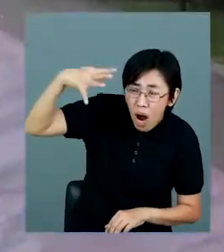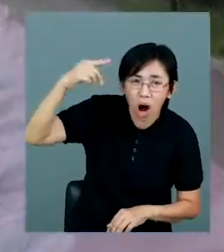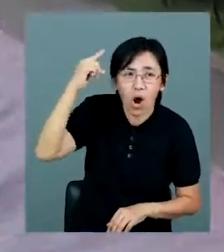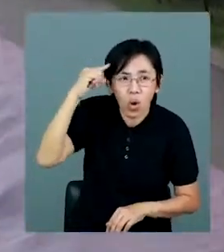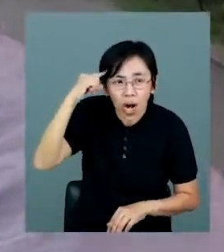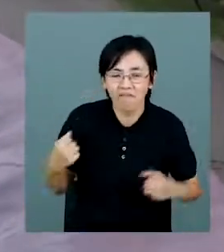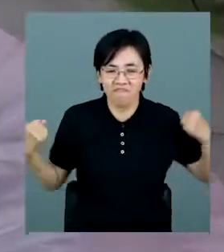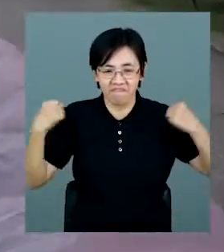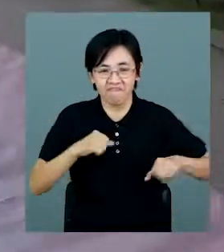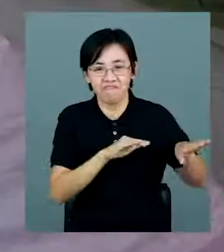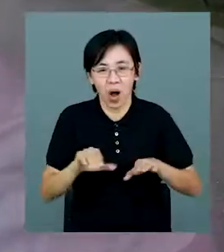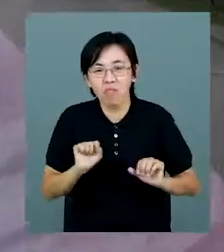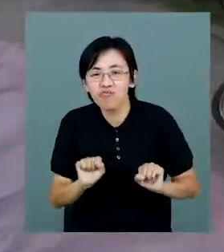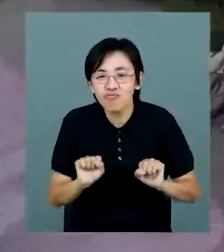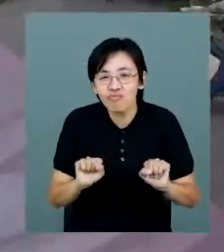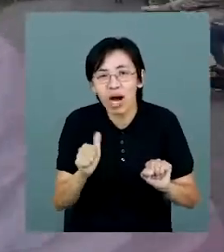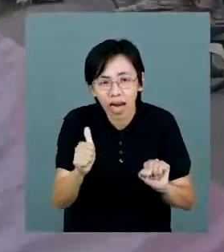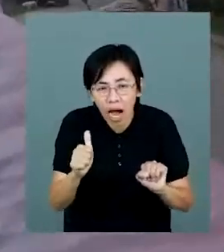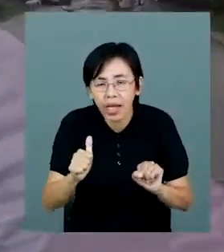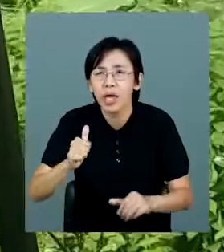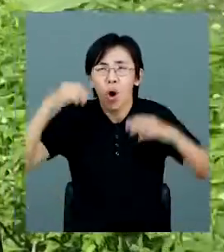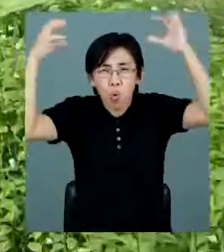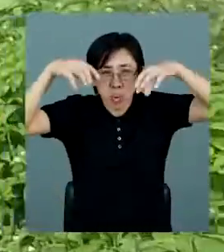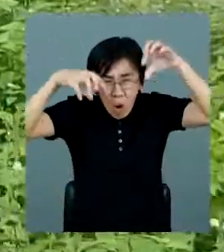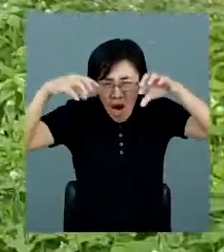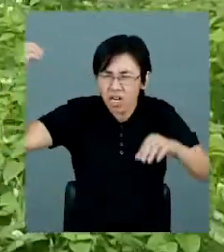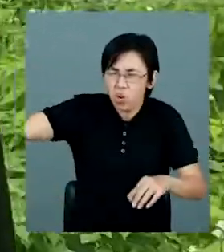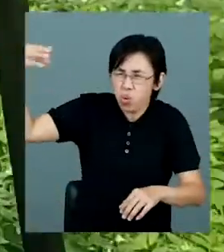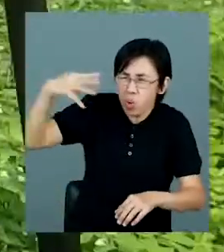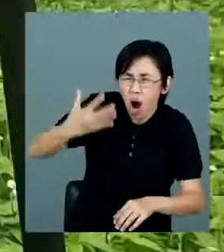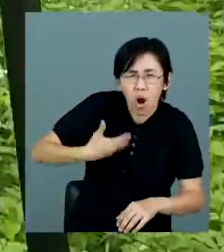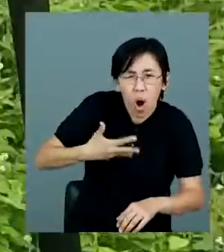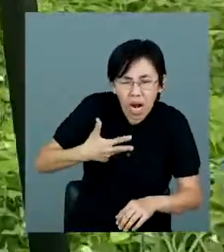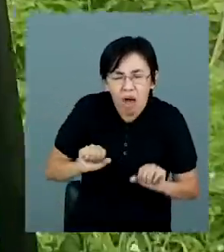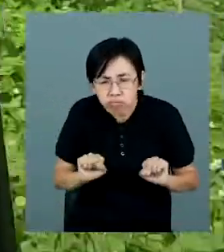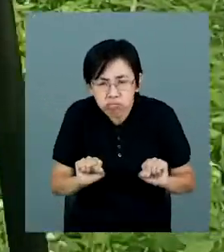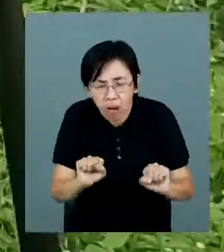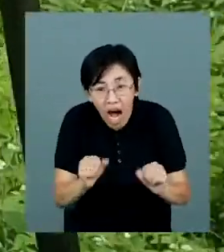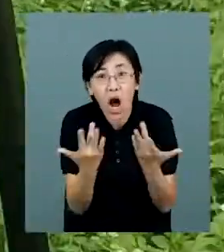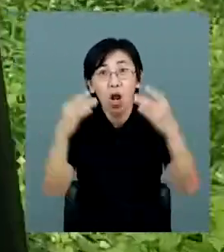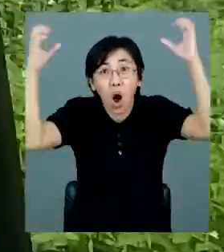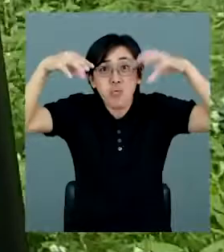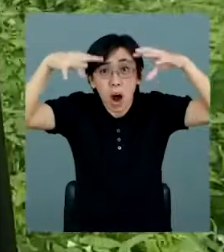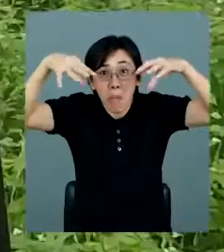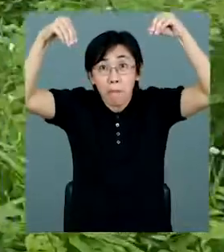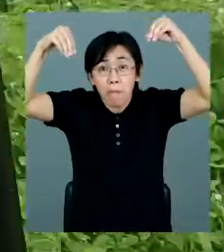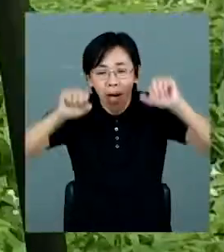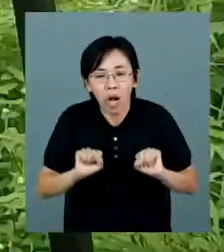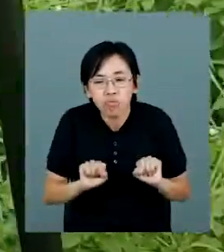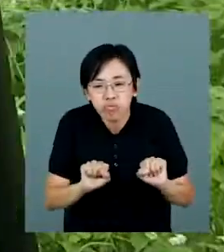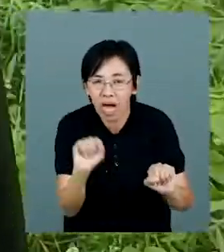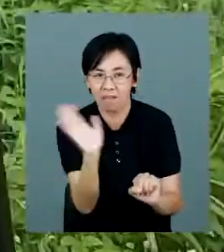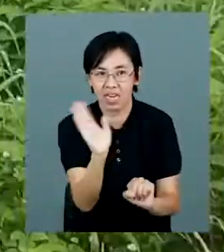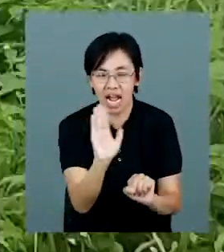ภาพตามสภาพอากาศนะครับเพราะว่าไม่ว่าอากาศจะเป็นอย่างไรนะครับคนไข้ก็รอไม่ได้นะครับจะรอให้ฝนหยุด